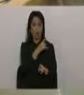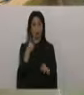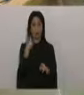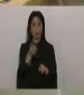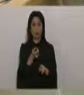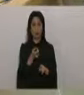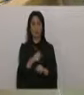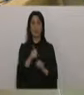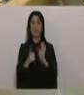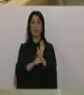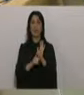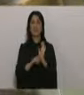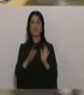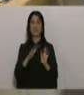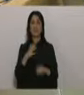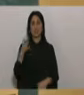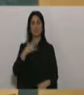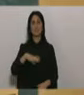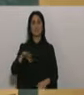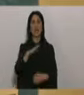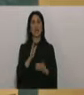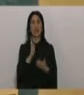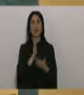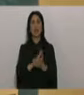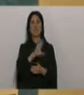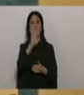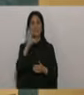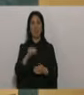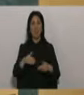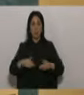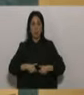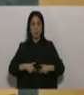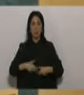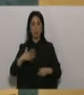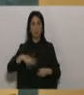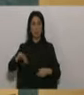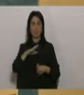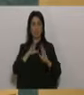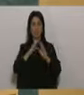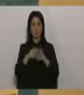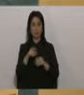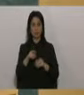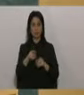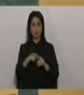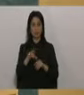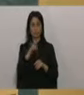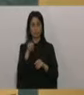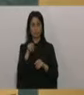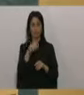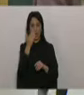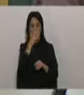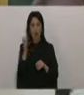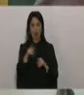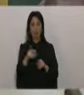შემდეგი მეექვსე იყო საქართველო არის ყველაზე მოშიმშილე ქვეყანა მსოფლიოში, ყველაზე მეტად ხალხი